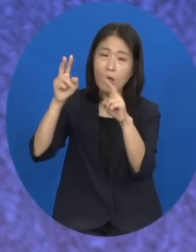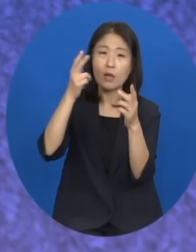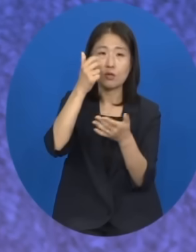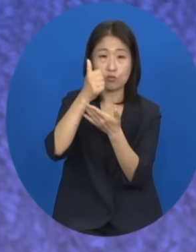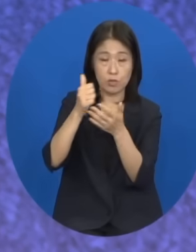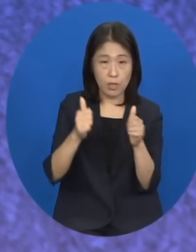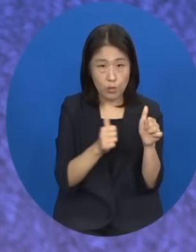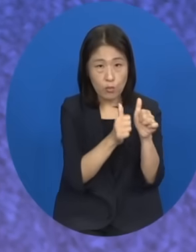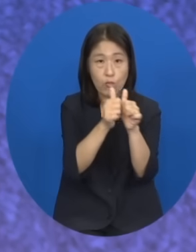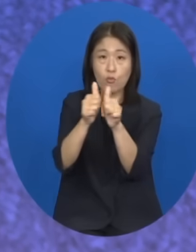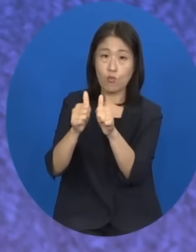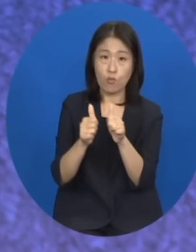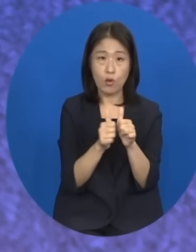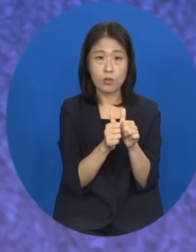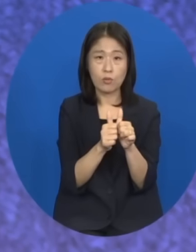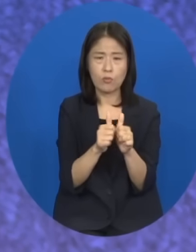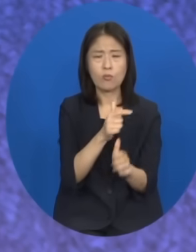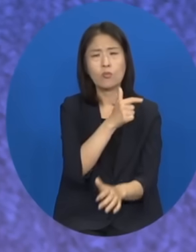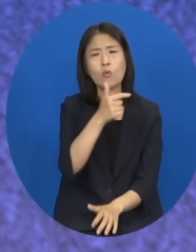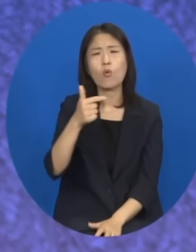동행하는 것은 너무